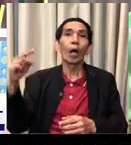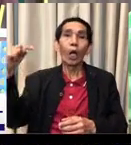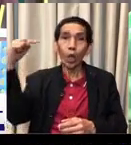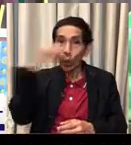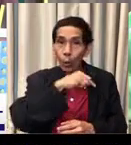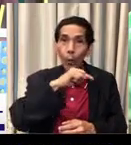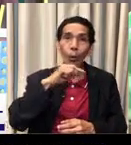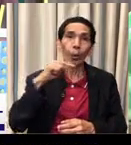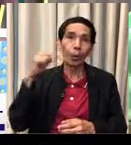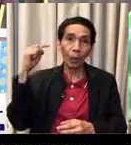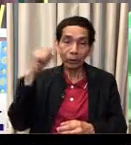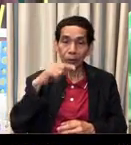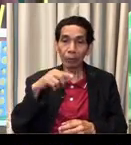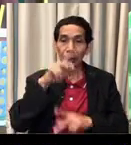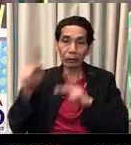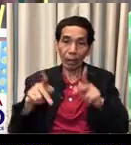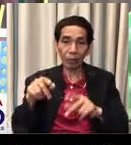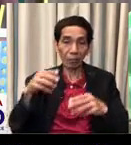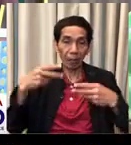kanya.